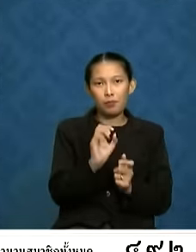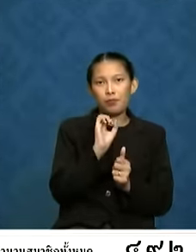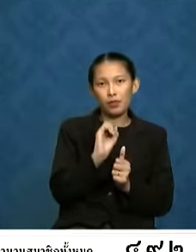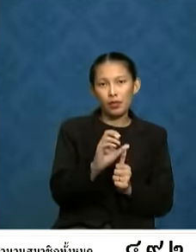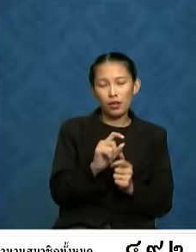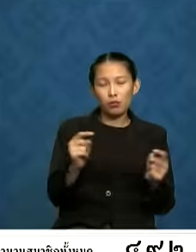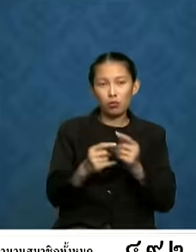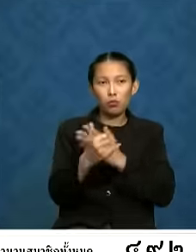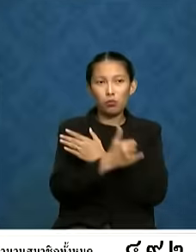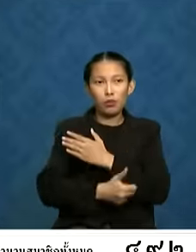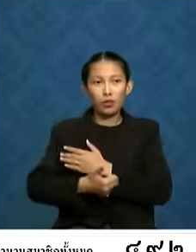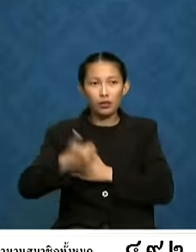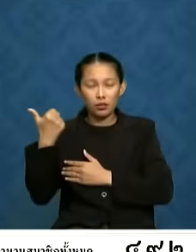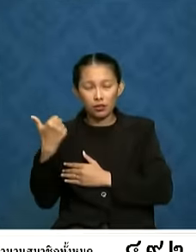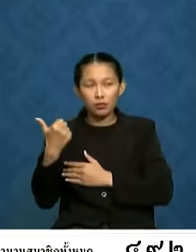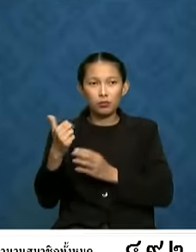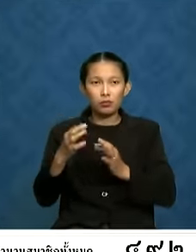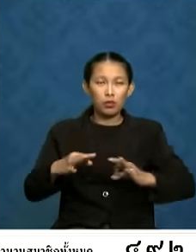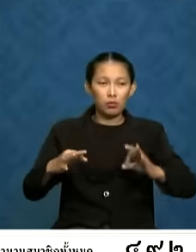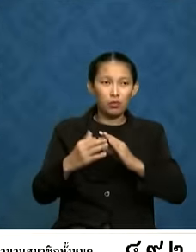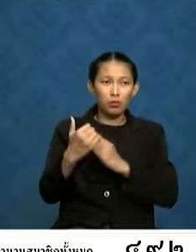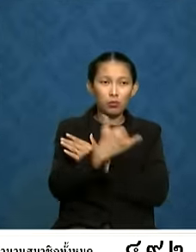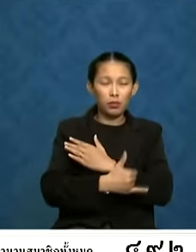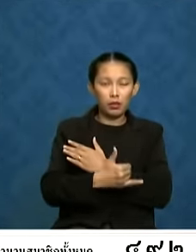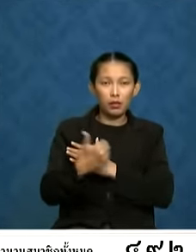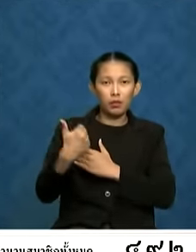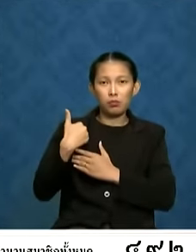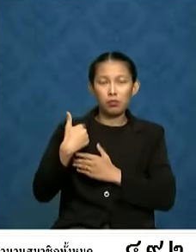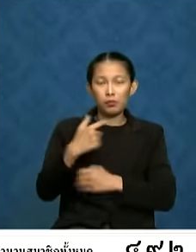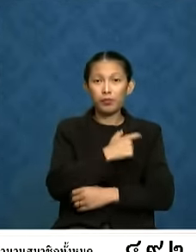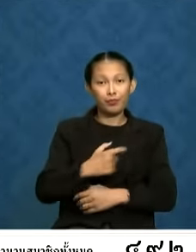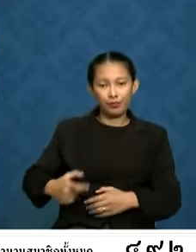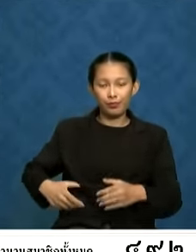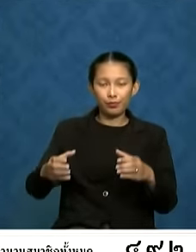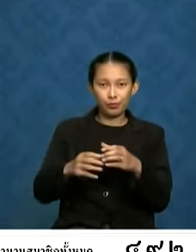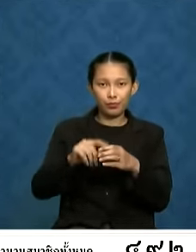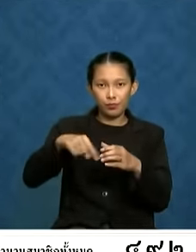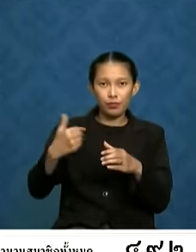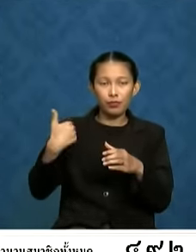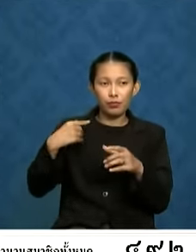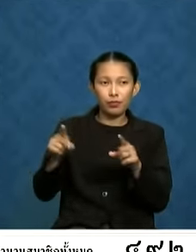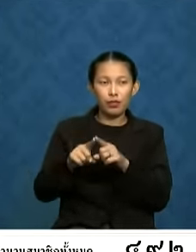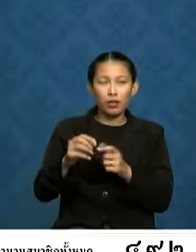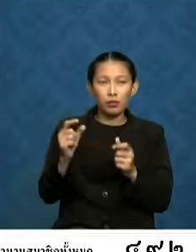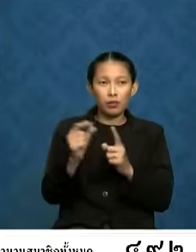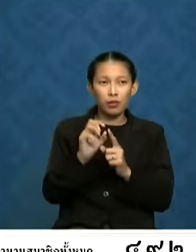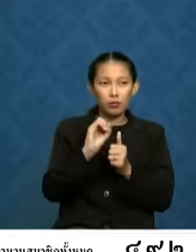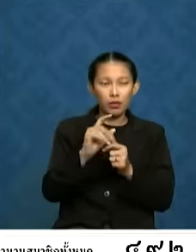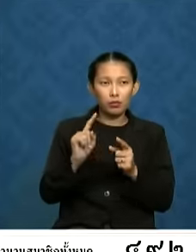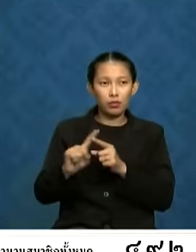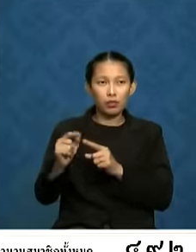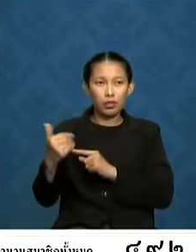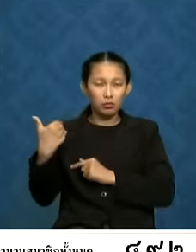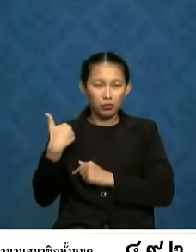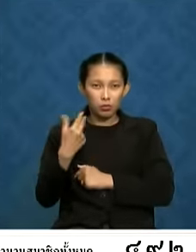ของประเทศต่างๆโดยเฉพาะประเทศที่มีสถาบันพระมหากษัตริย์นะครับเราจะพบว่าคำแนะนำจำนวนมากนะครับเป็น